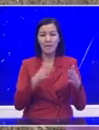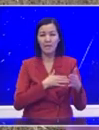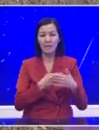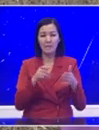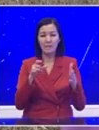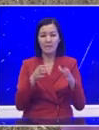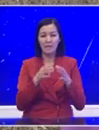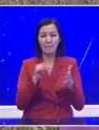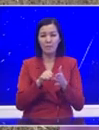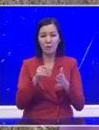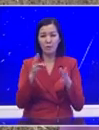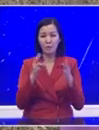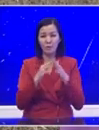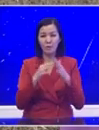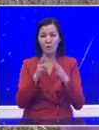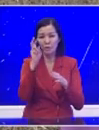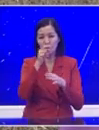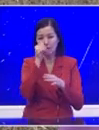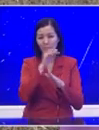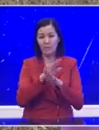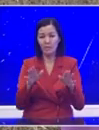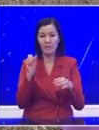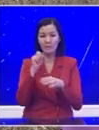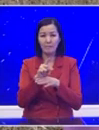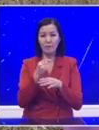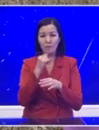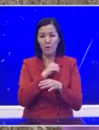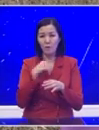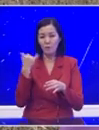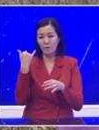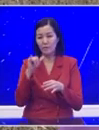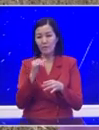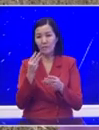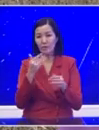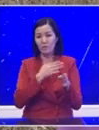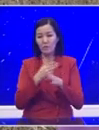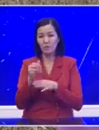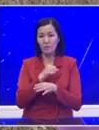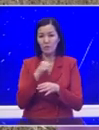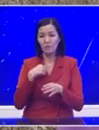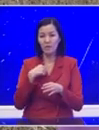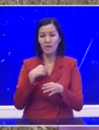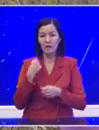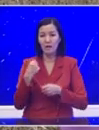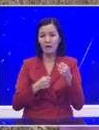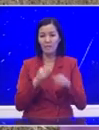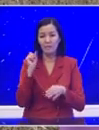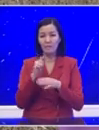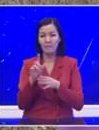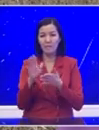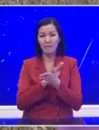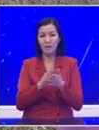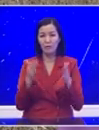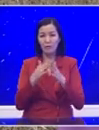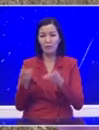үйден шығуға мүмкіндігі жоқ жандар бізге тапсырыс беріп, Таспиғол тарқылы қаражатын аударса, біздің авто еріктілер сол тапсырысты тегін үйге